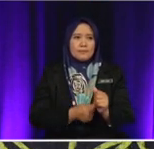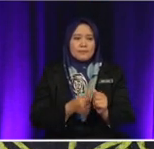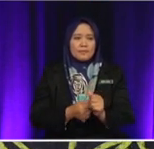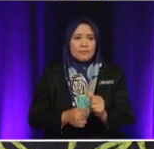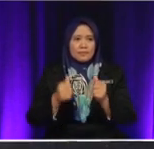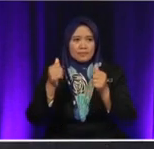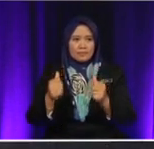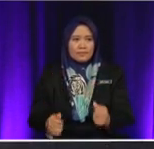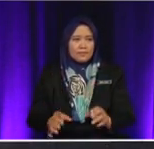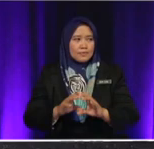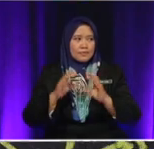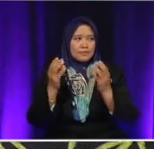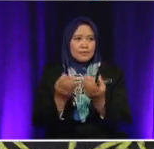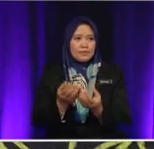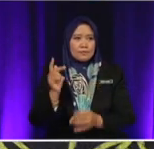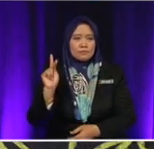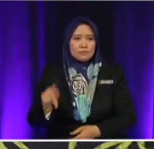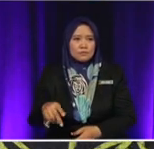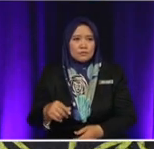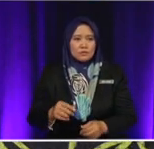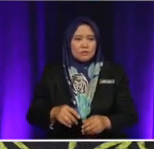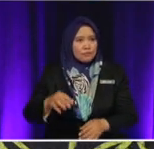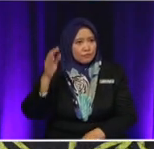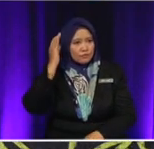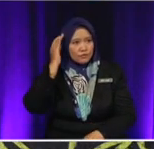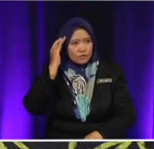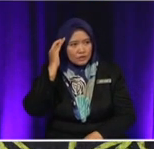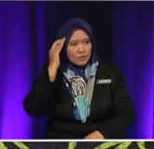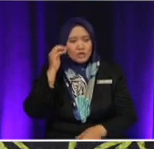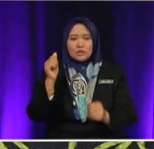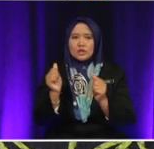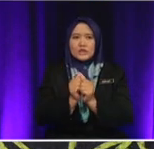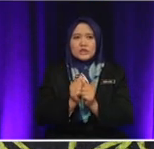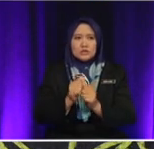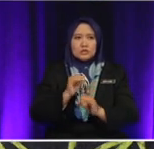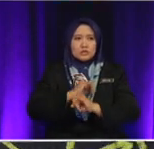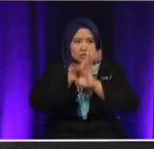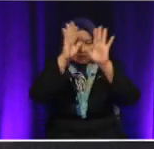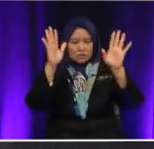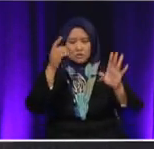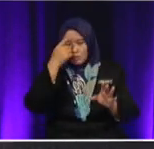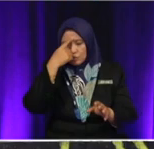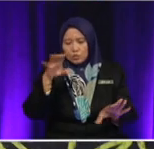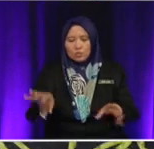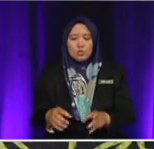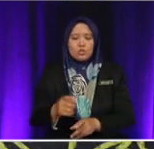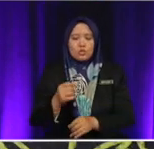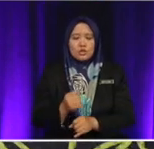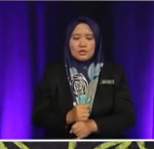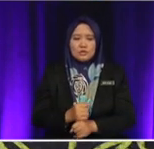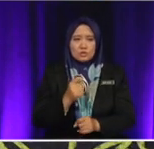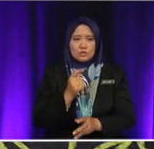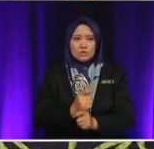perlu berfikir dengan jelas dalam mengambil tindakan untuk melakukan tugas. Yang kedua, pastikan ketua